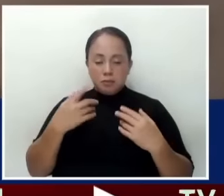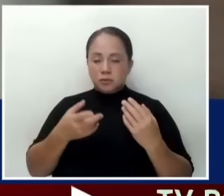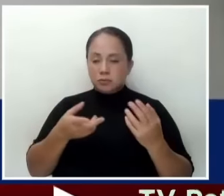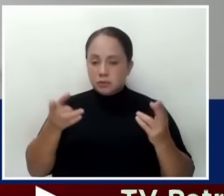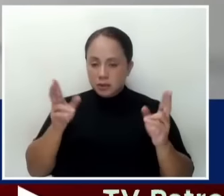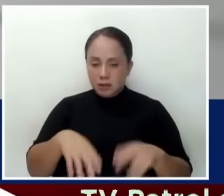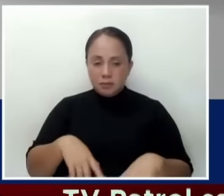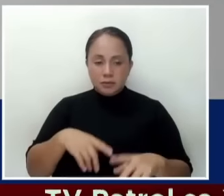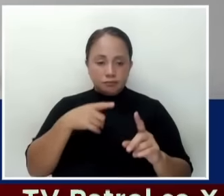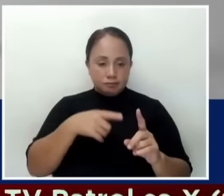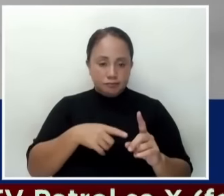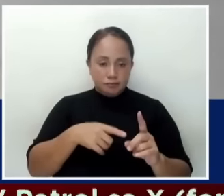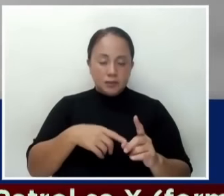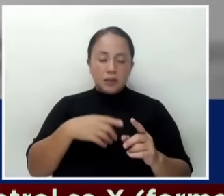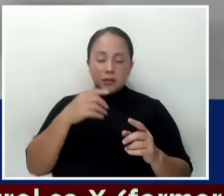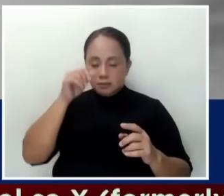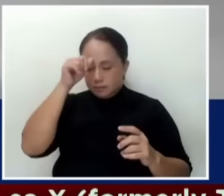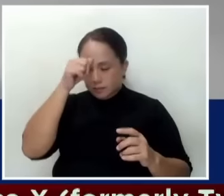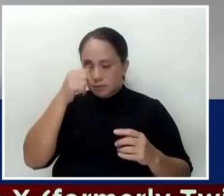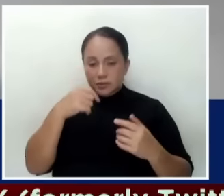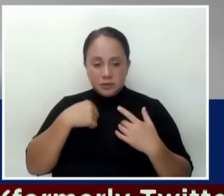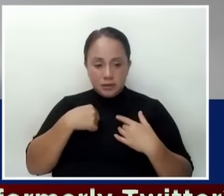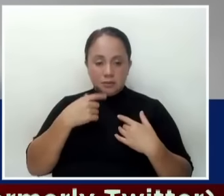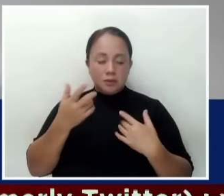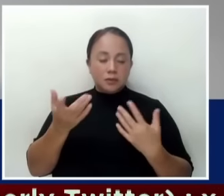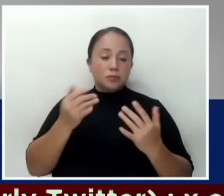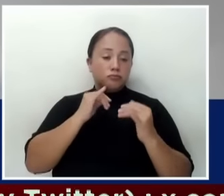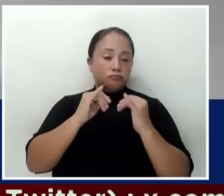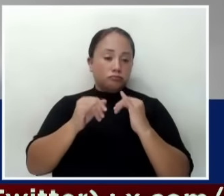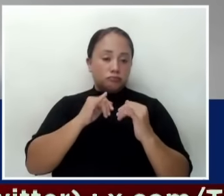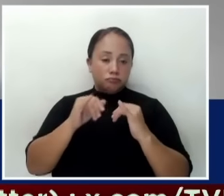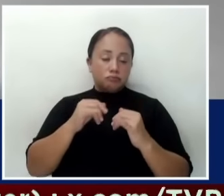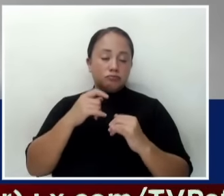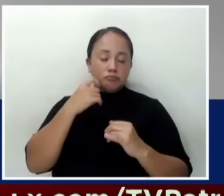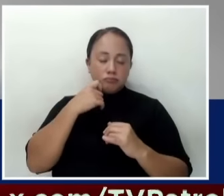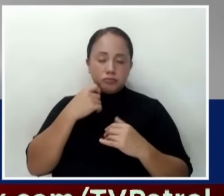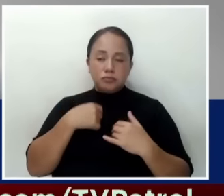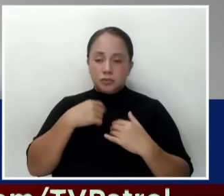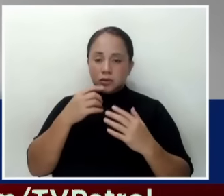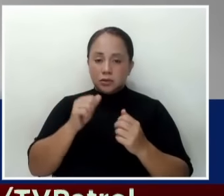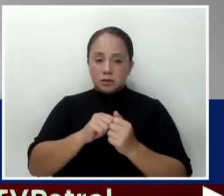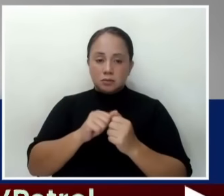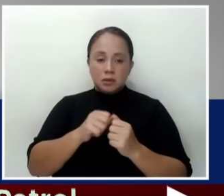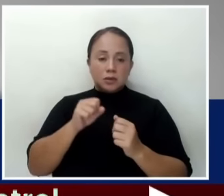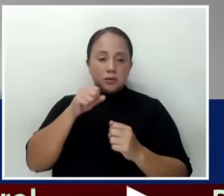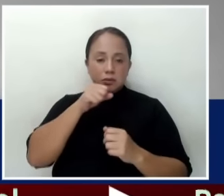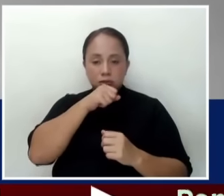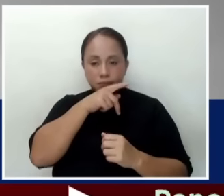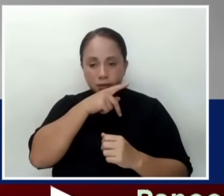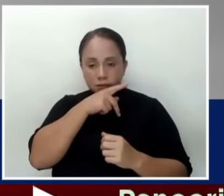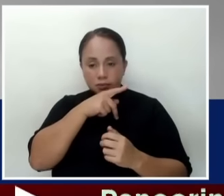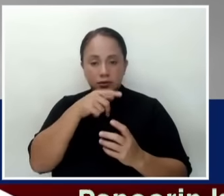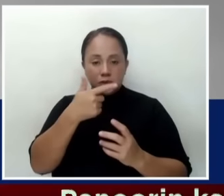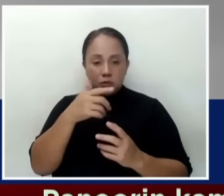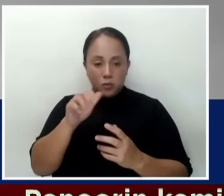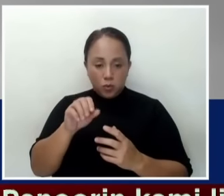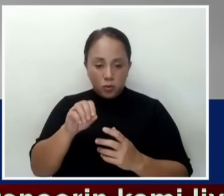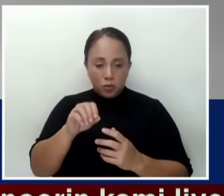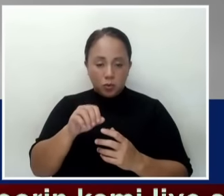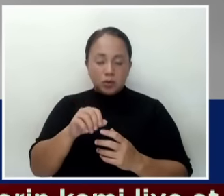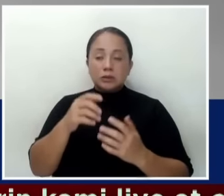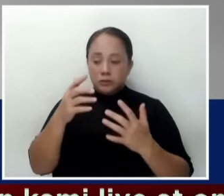Xie. Matatanda ang sinabi ni Xie sa isang panayam kamakailan na kapwa niya espiya si Guo. Dagdag ni Ontiveros, ngayong